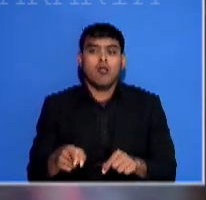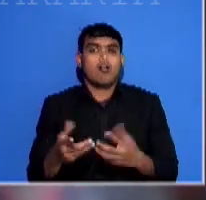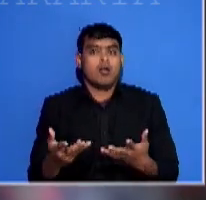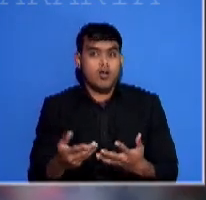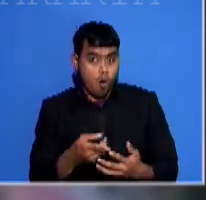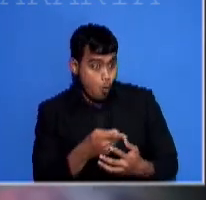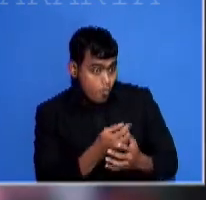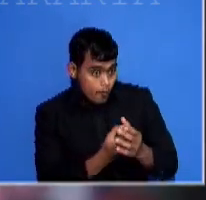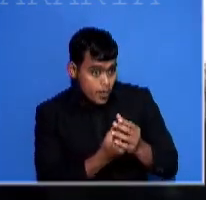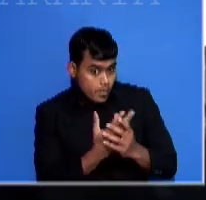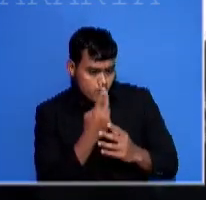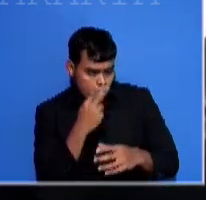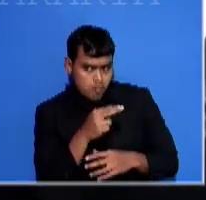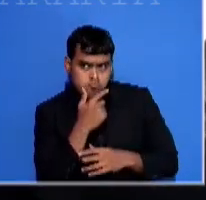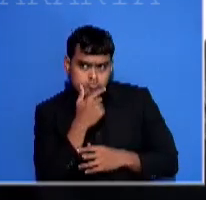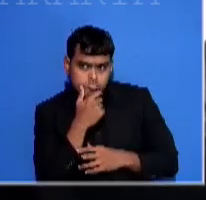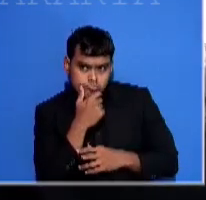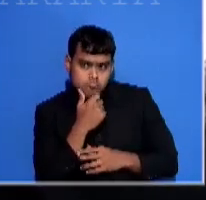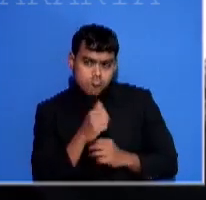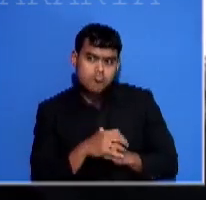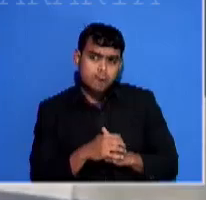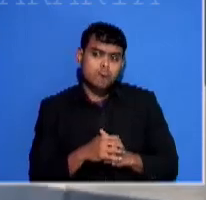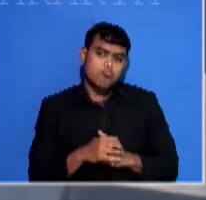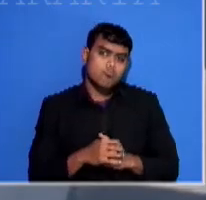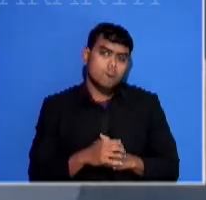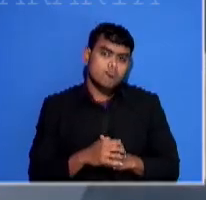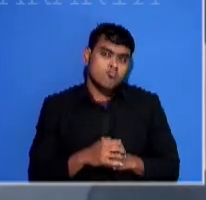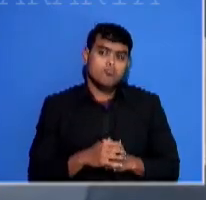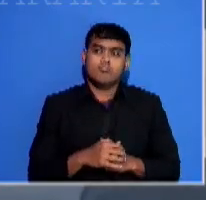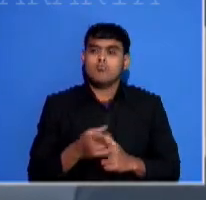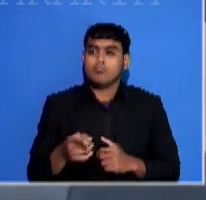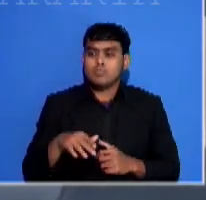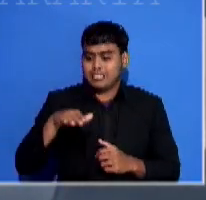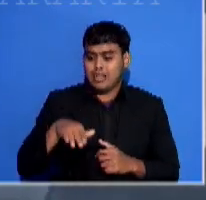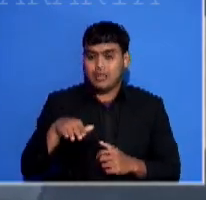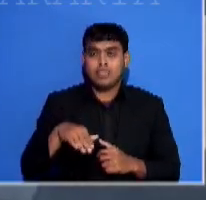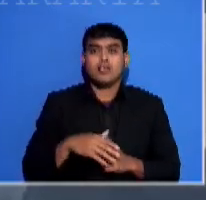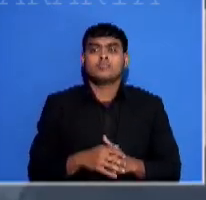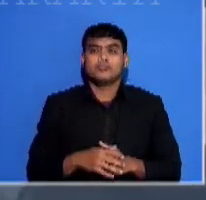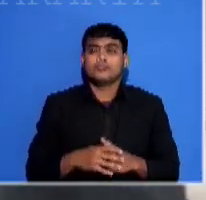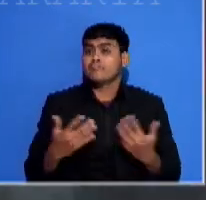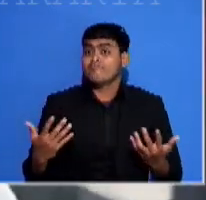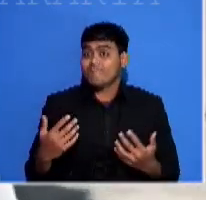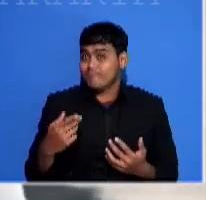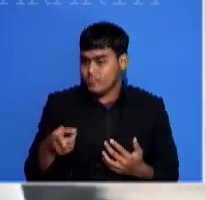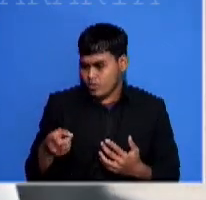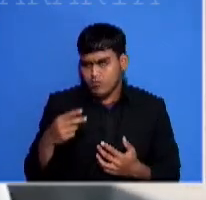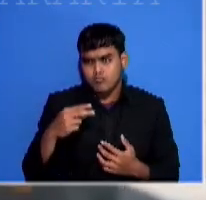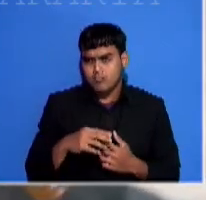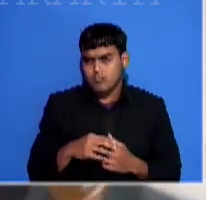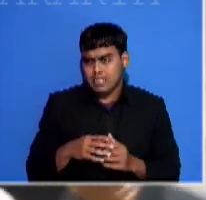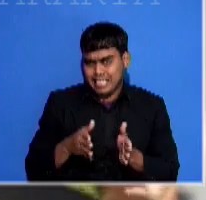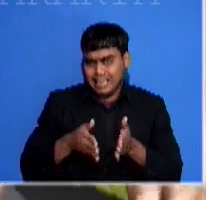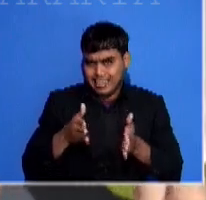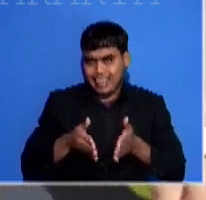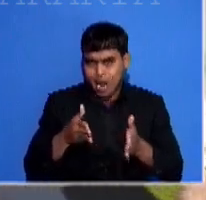dusun Cibuk Kidul Seyegan. Di tempat ini wisatawan dengan menaiki kereta mainan bisa menyaksikan konsep